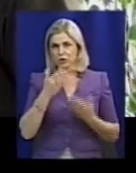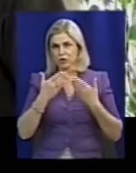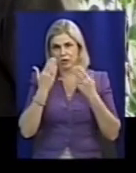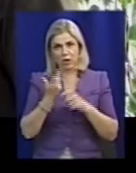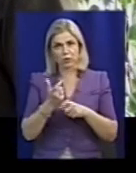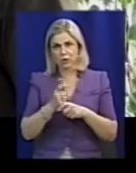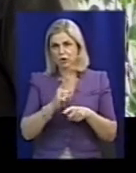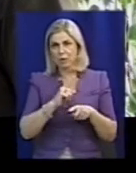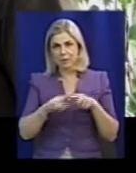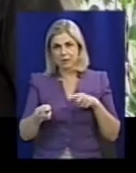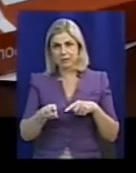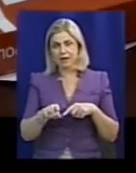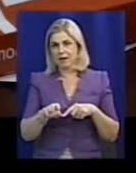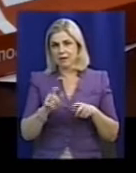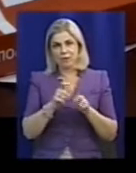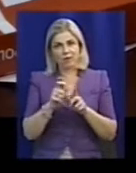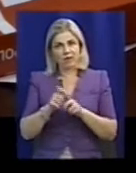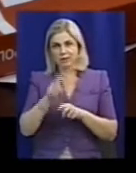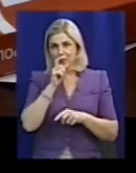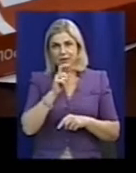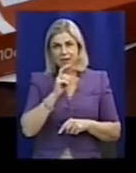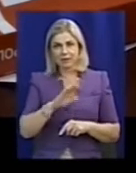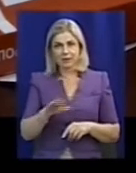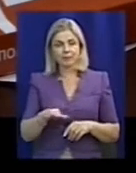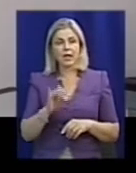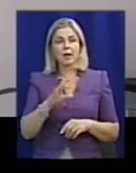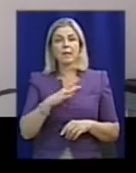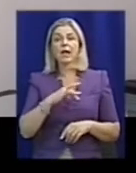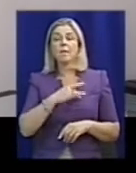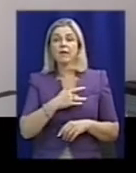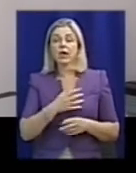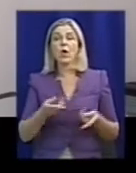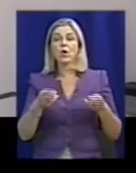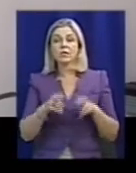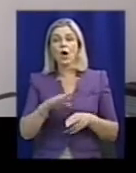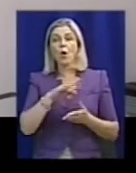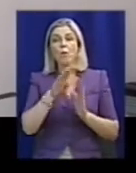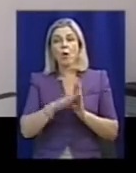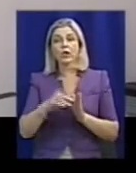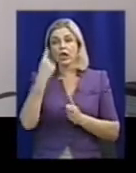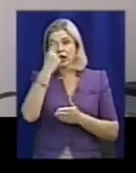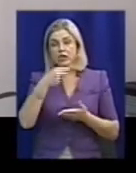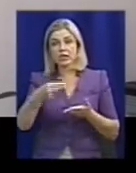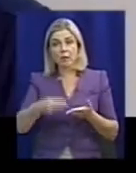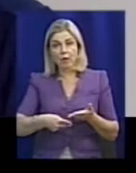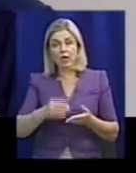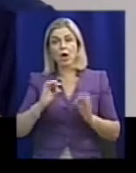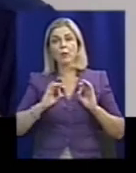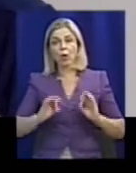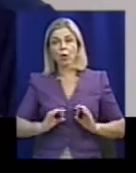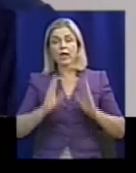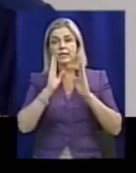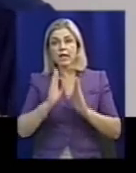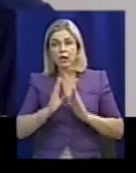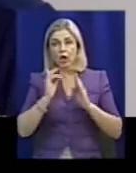по камерах слідчого зряду. Захист вимагав залишити підозрюваного під особистим зобов'язанням. Прокуратура – цілодобовий